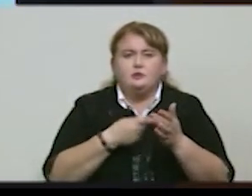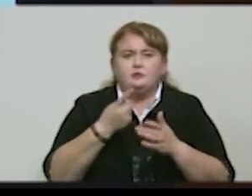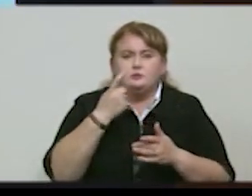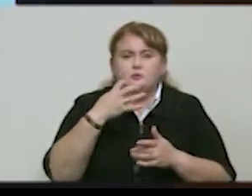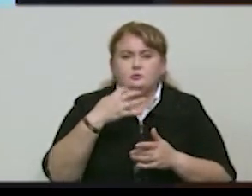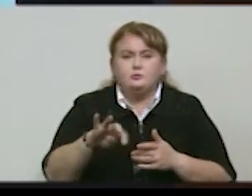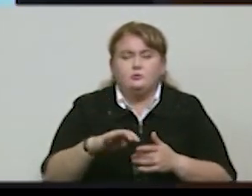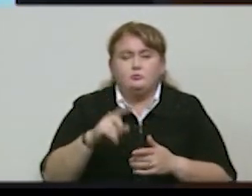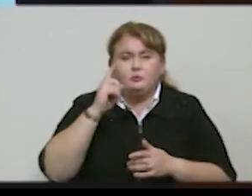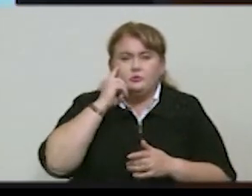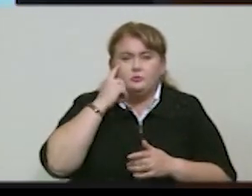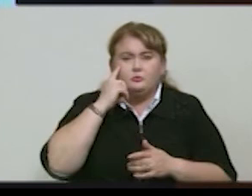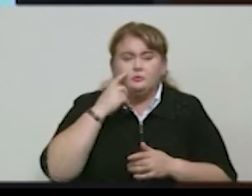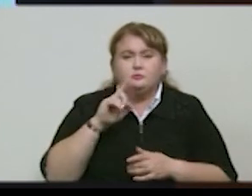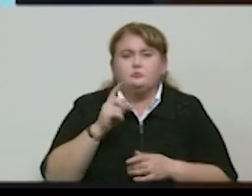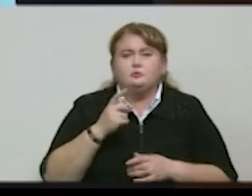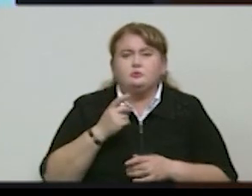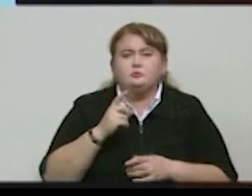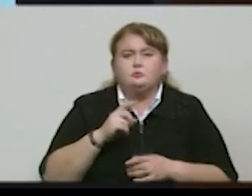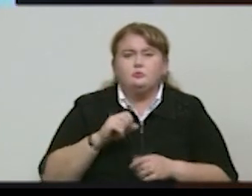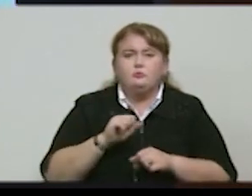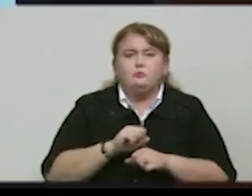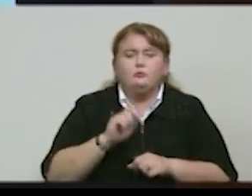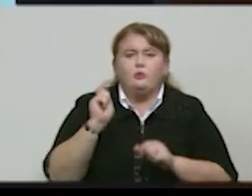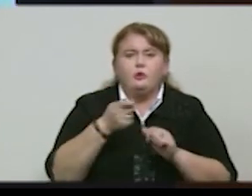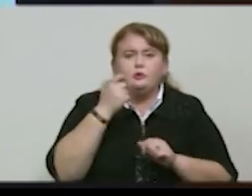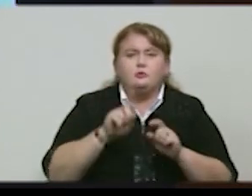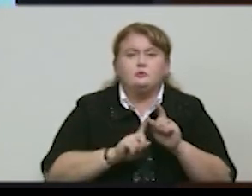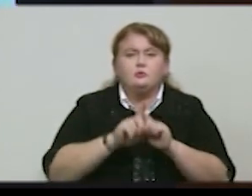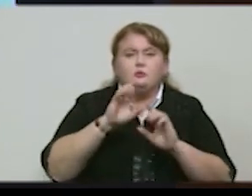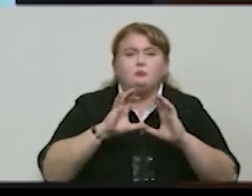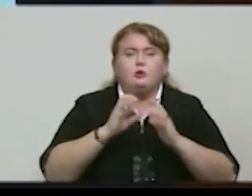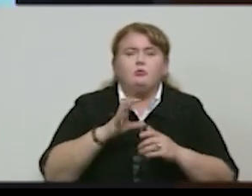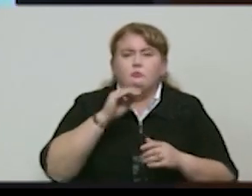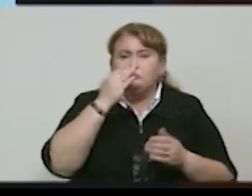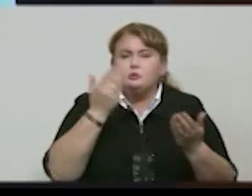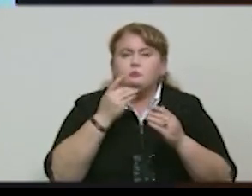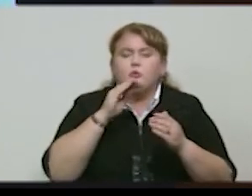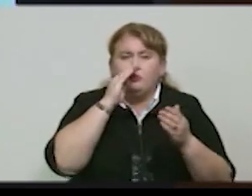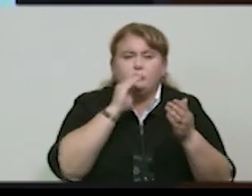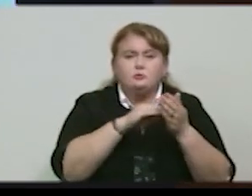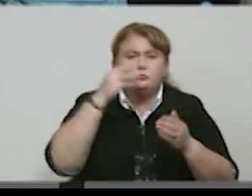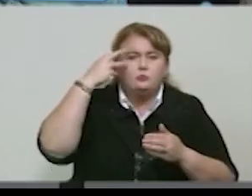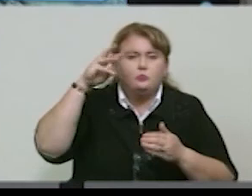140. Подумайте, почему война называлась мировой и почему она коснулась